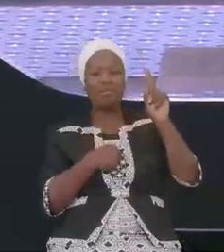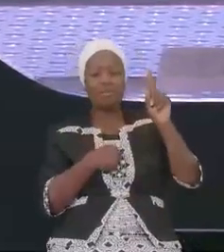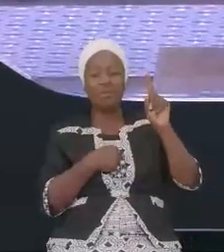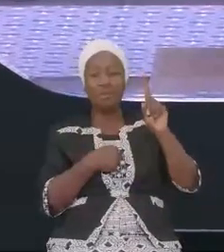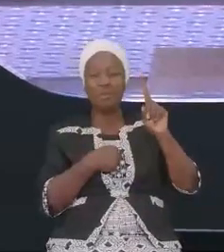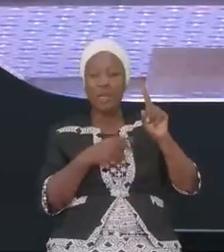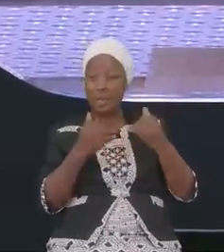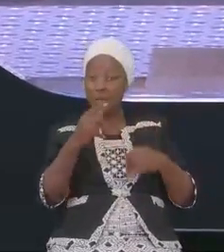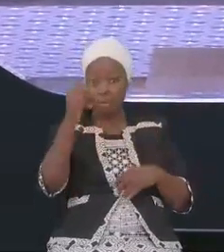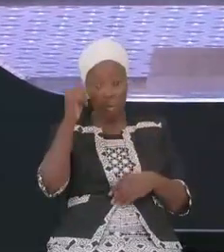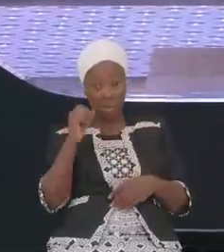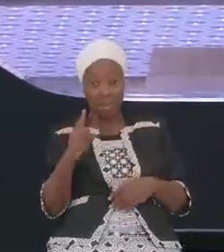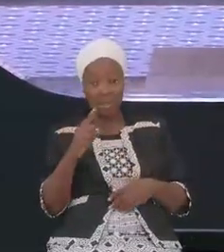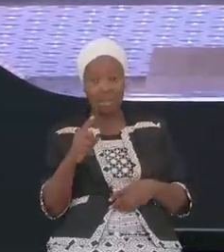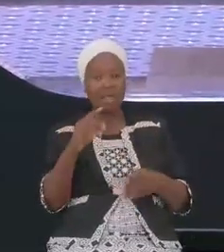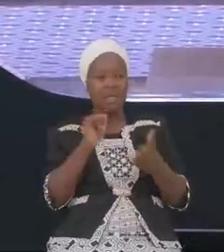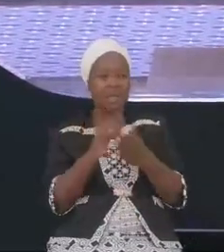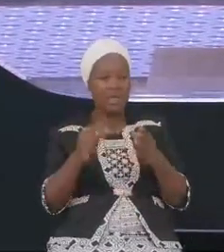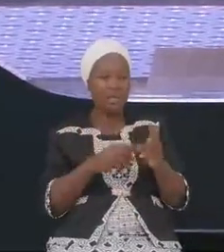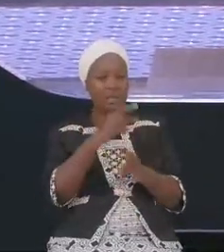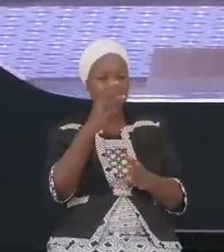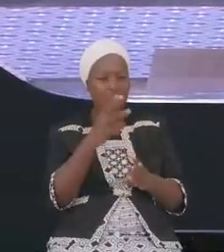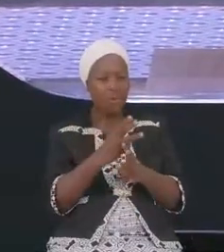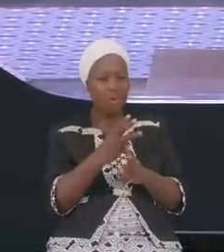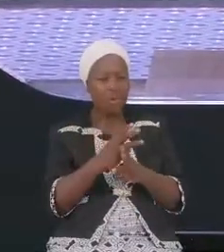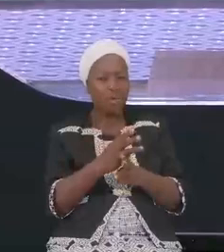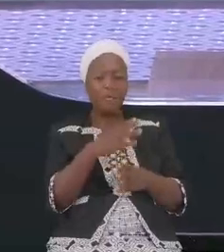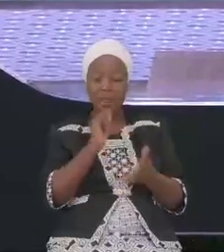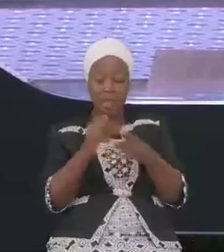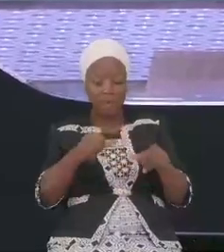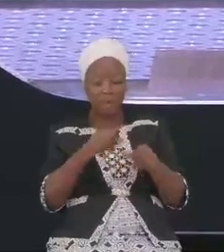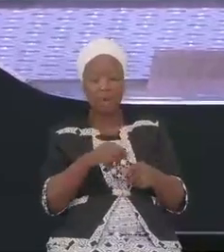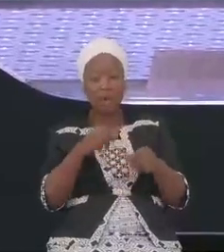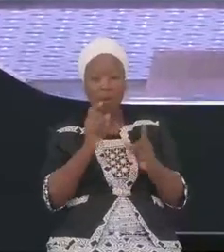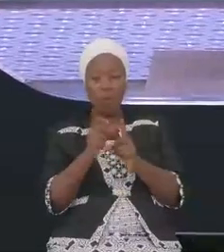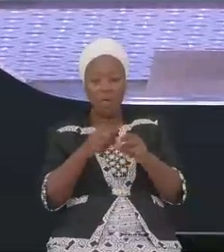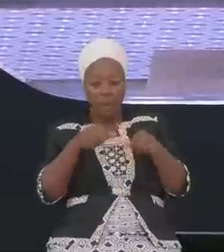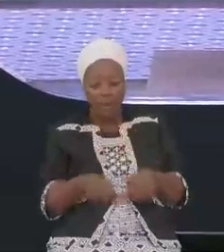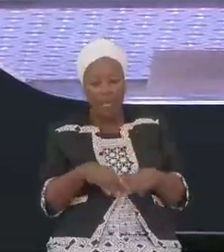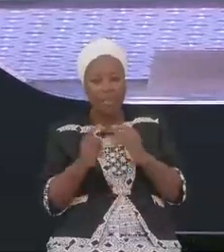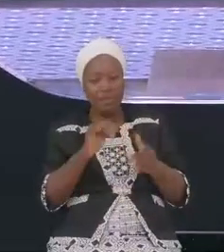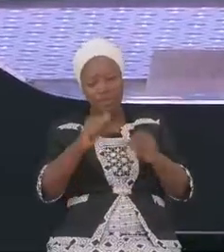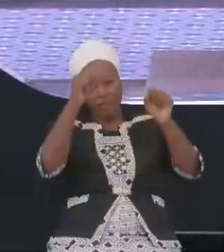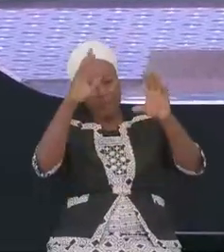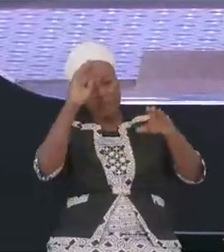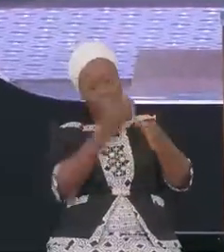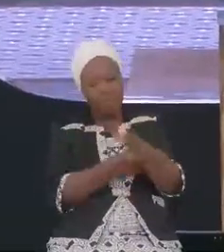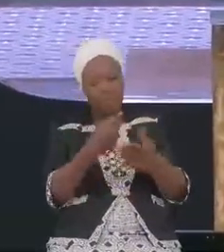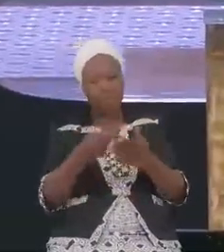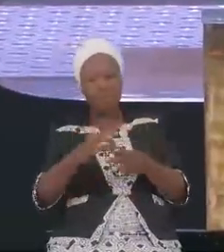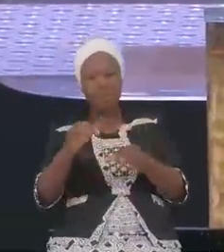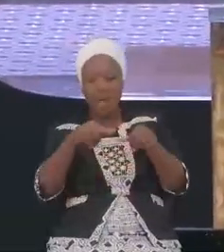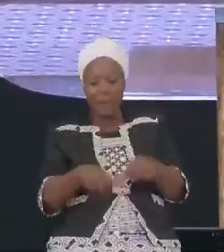Que tu m'as envoyé, que tu les as aimés comme tu m'as aimé. Je comprends que le Père, le Fils et le Saint-Esprit demeurent en